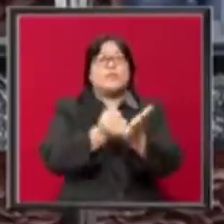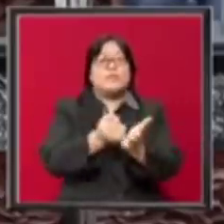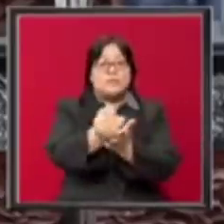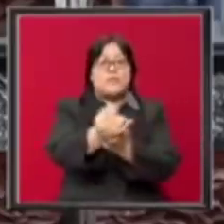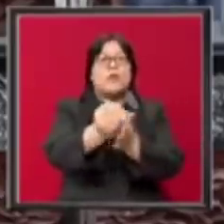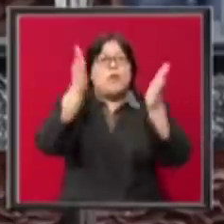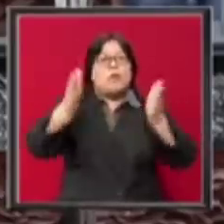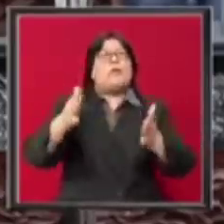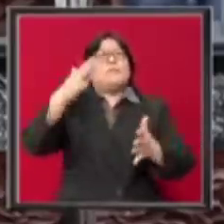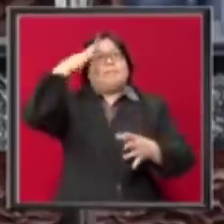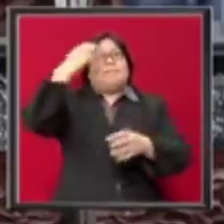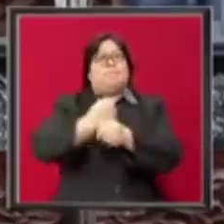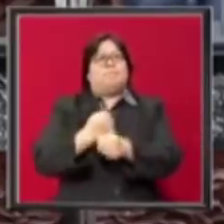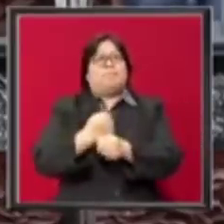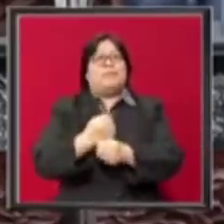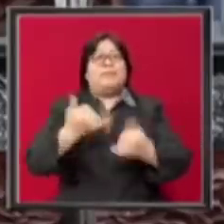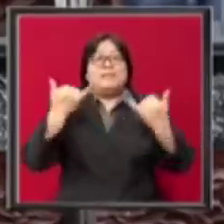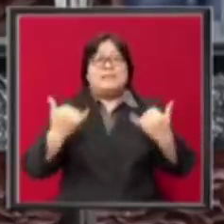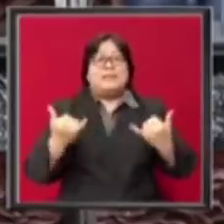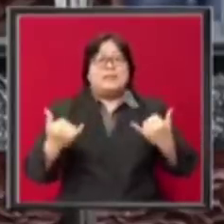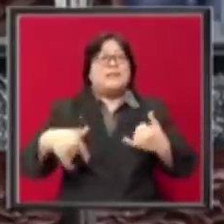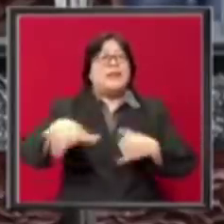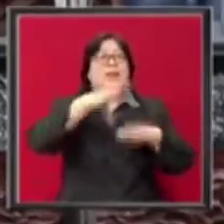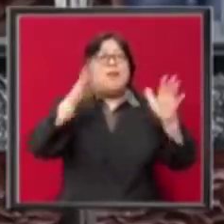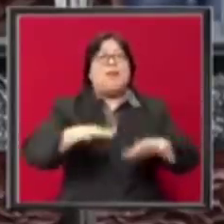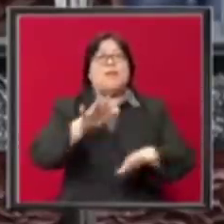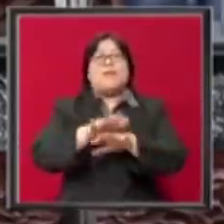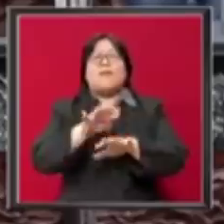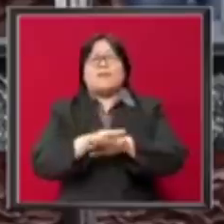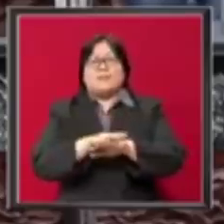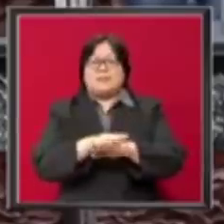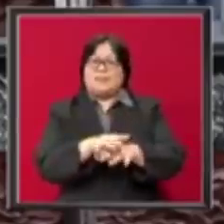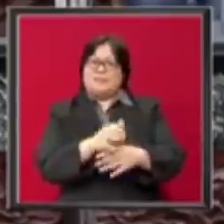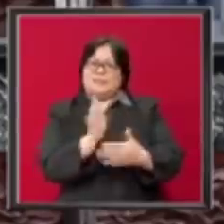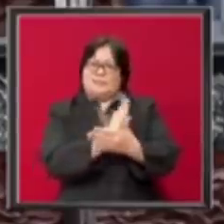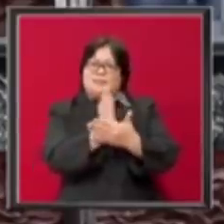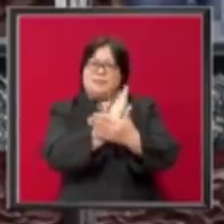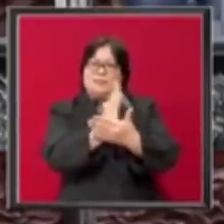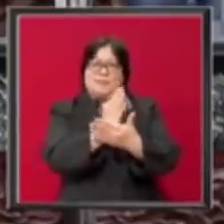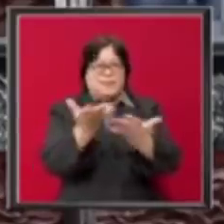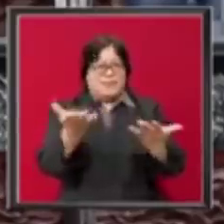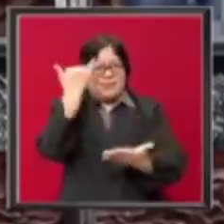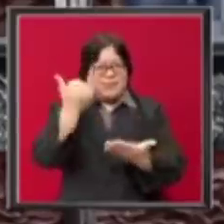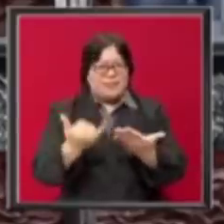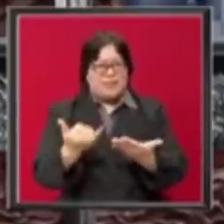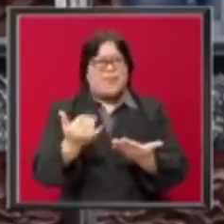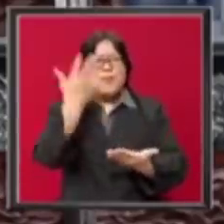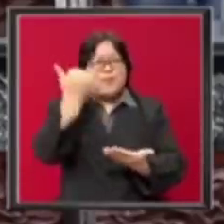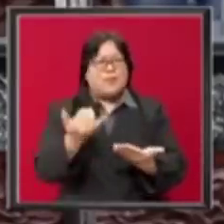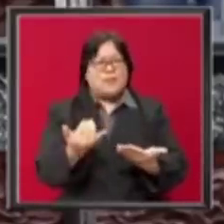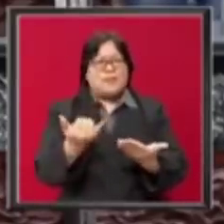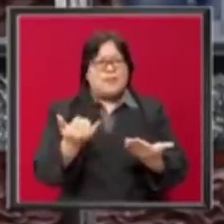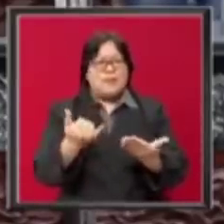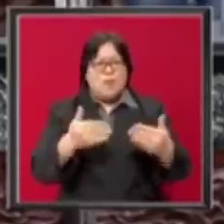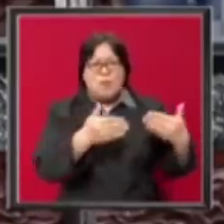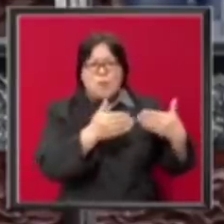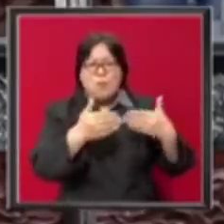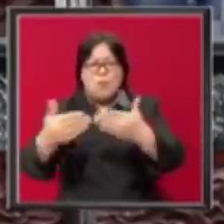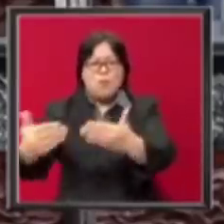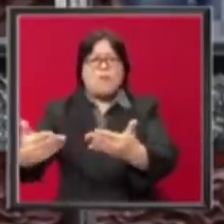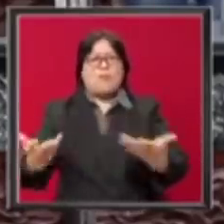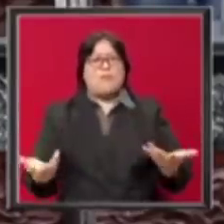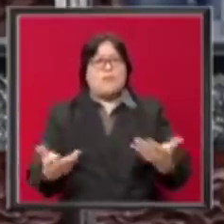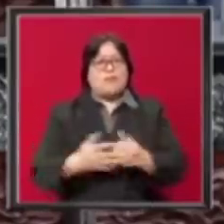telus, orang lebih yakin. Sekarang ini lebih ramai orang yang mula pertikai. Ni apa dia ni? Mengapa sampai berlarutan